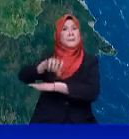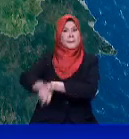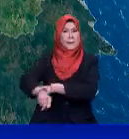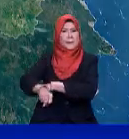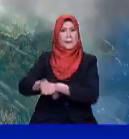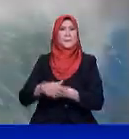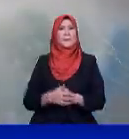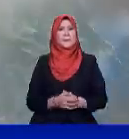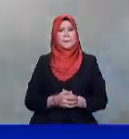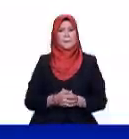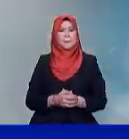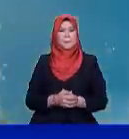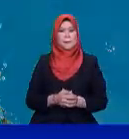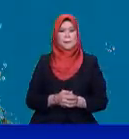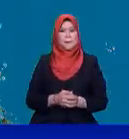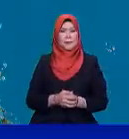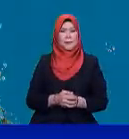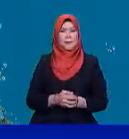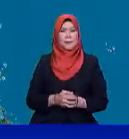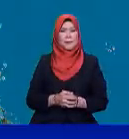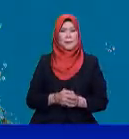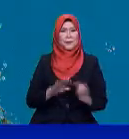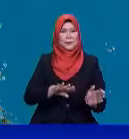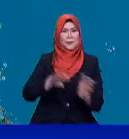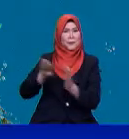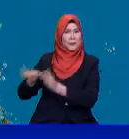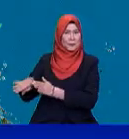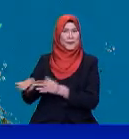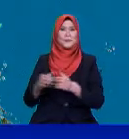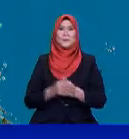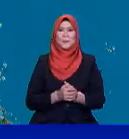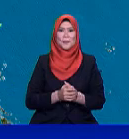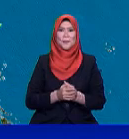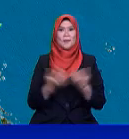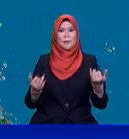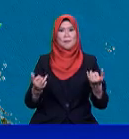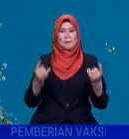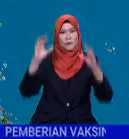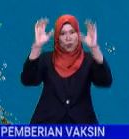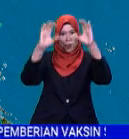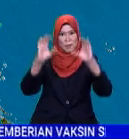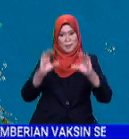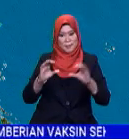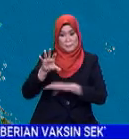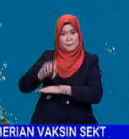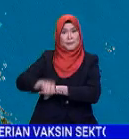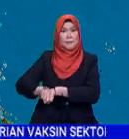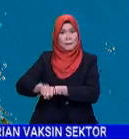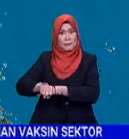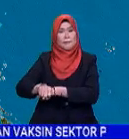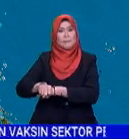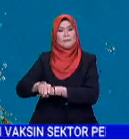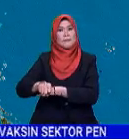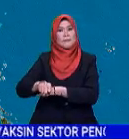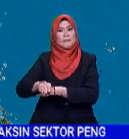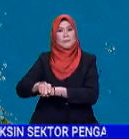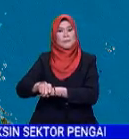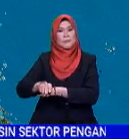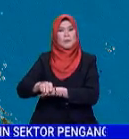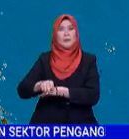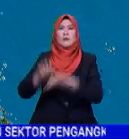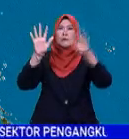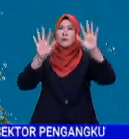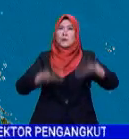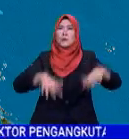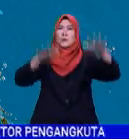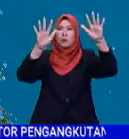ini. Baiklah, kita beralih pula untuk melihat tinjauan cuaca semasa pada malam ini. Dapat diperhatikan ketika ini hujan